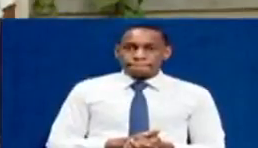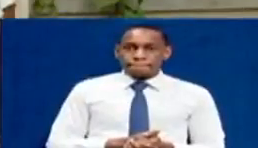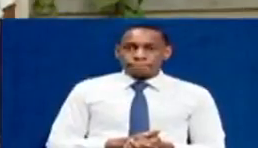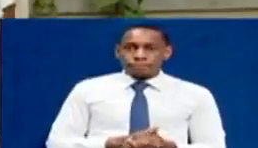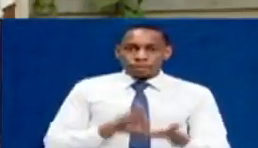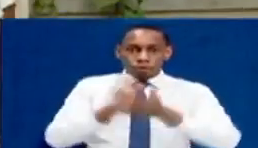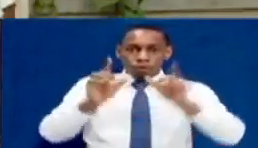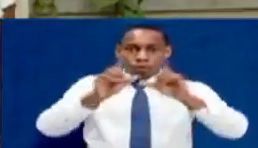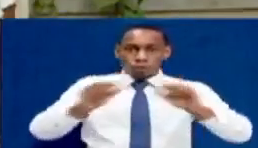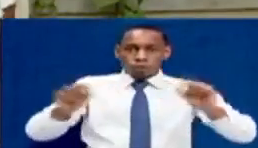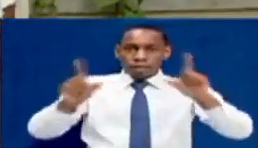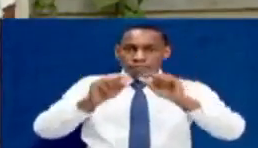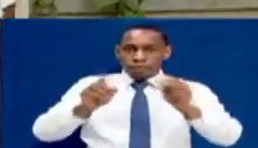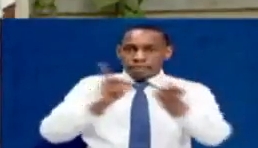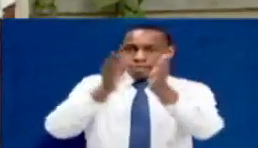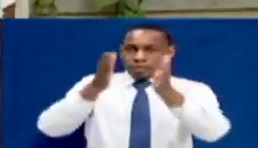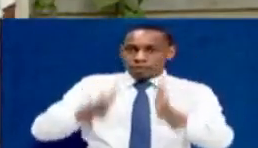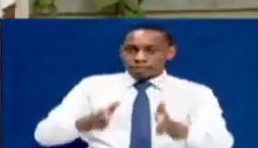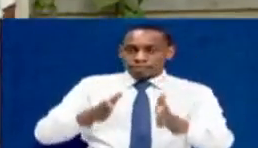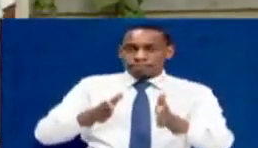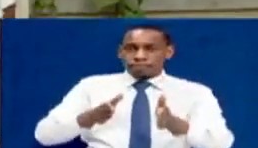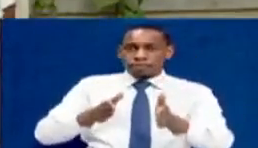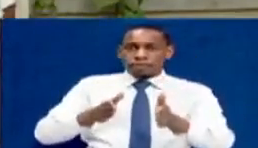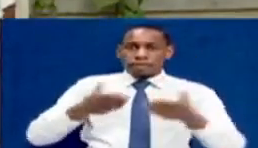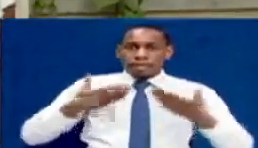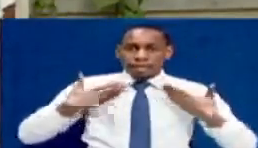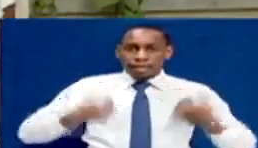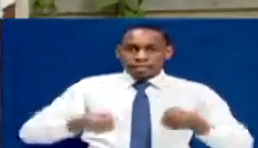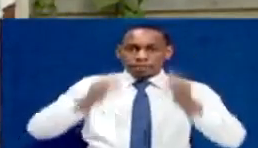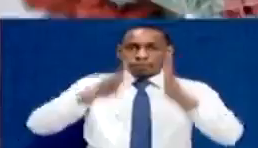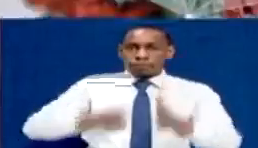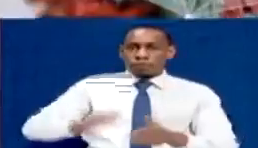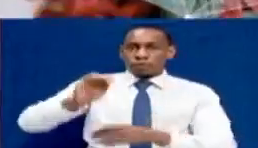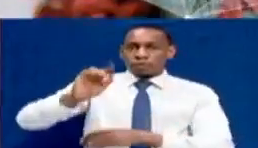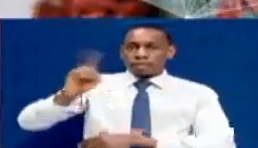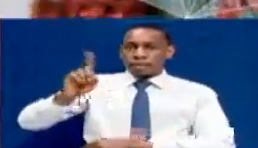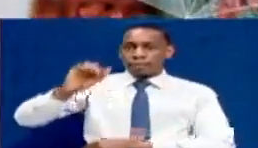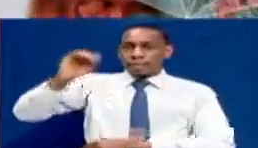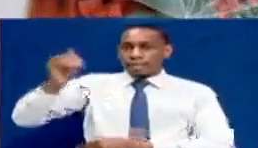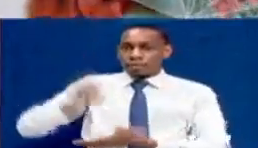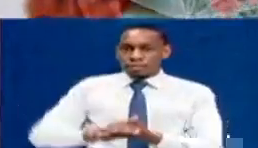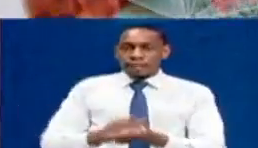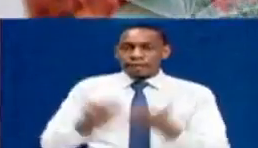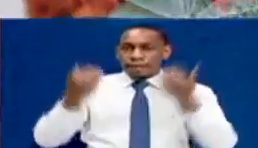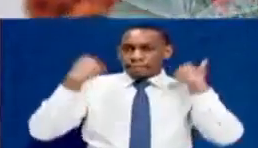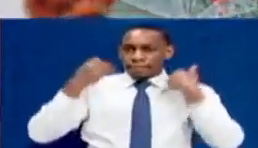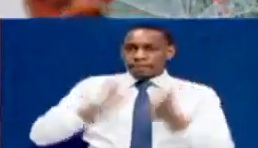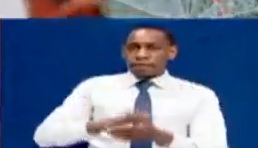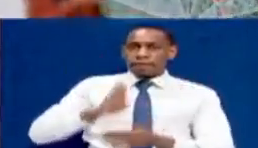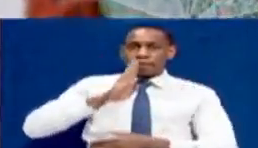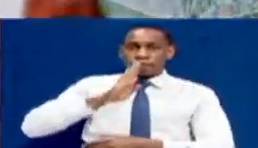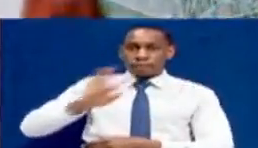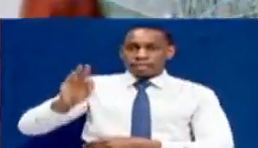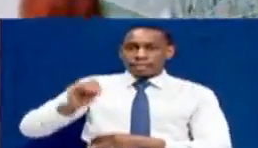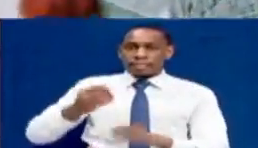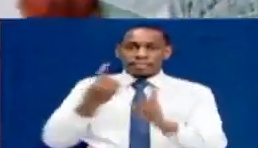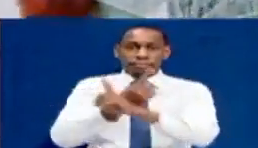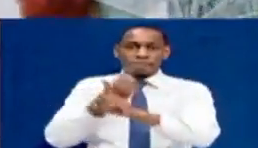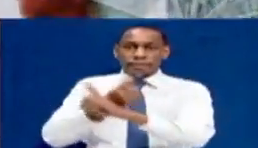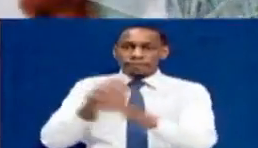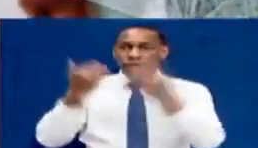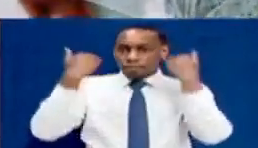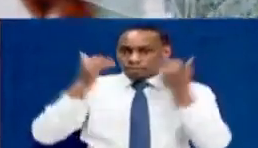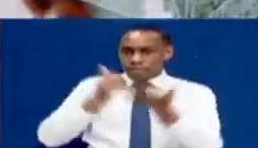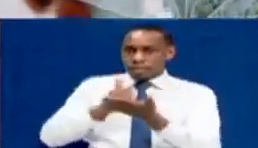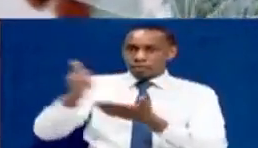Kwa mujibu wa Daktari Omo Luga, ambaye ni afisa mkuu wa afya katika kaunti ya Nairobi, vitanda 430 katika hospitali tofauti